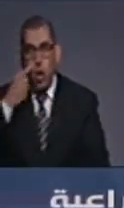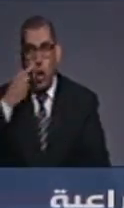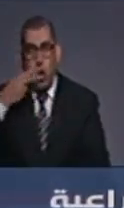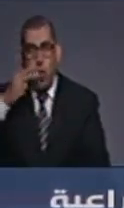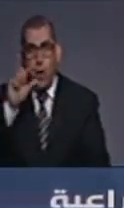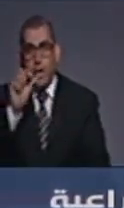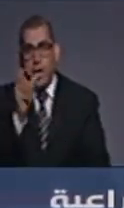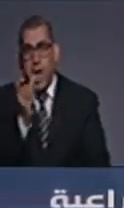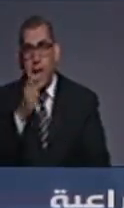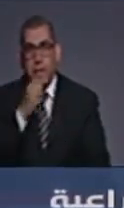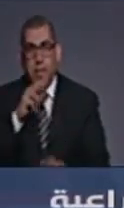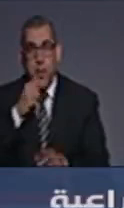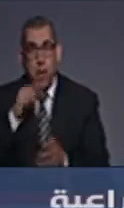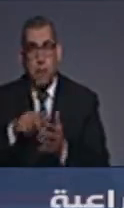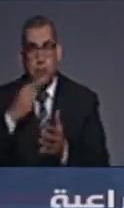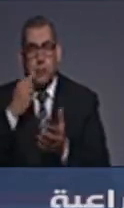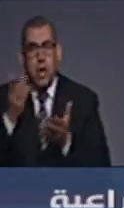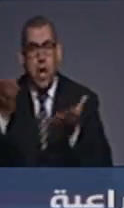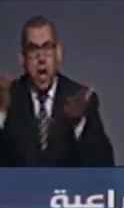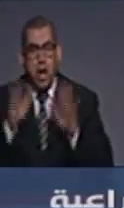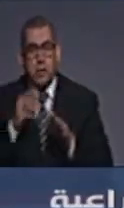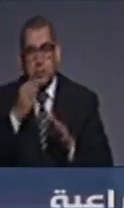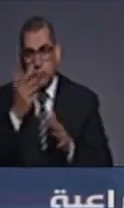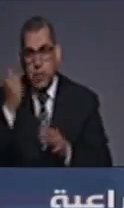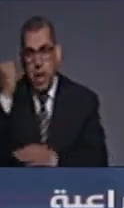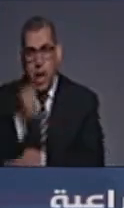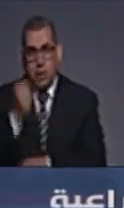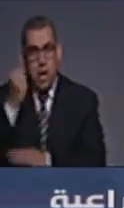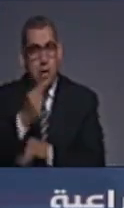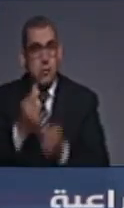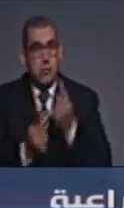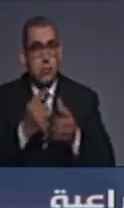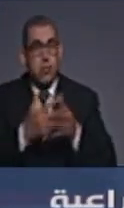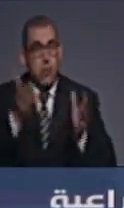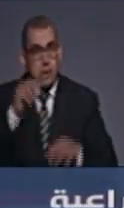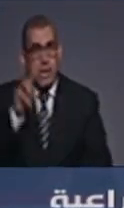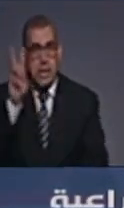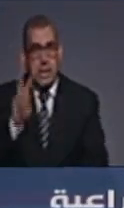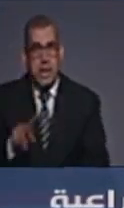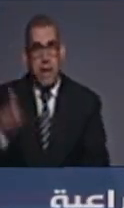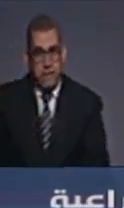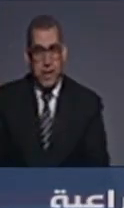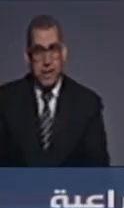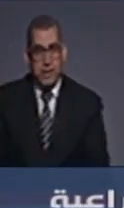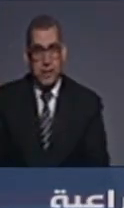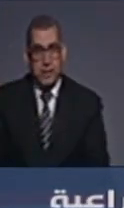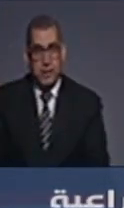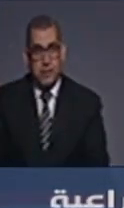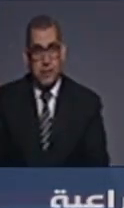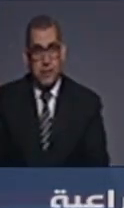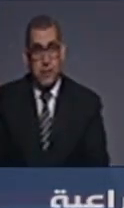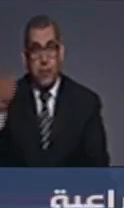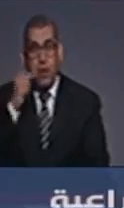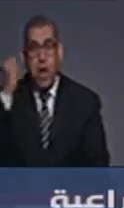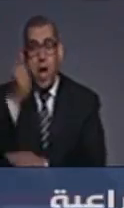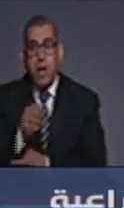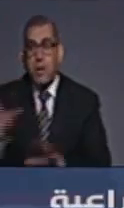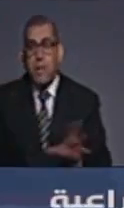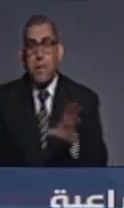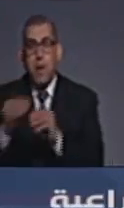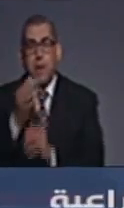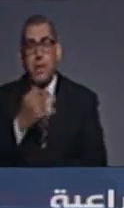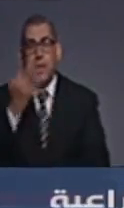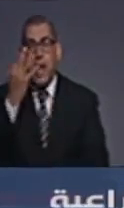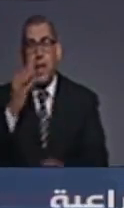من يعني لو مجموع الاراضي دي كلها، حتى في سيناء كمان لو حطينا مجموع الاراضي دي اكتر من 3 مليون